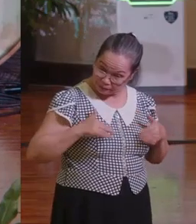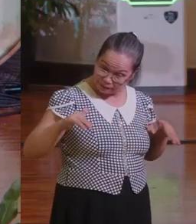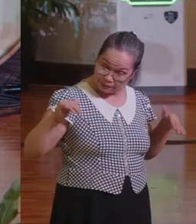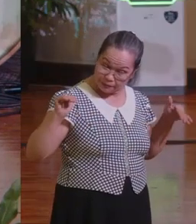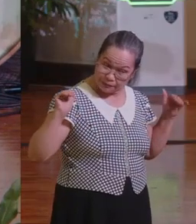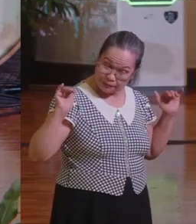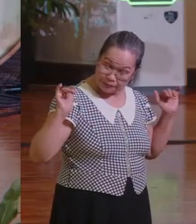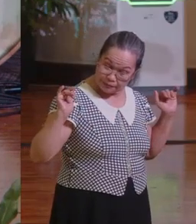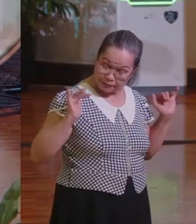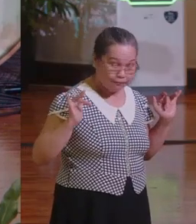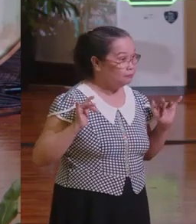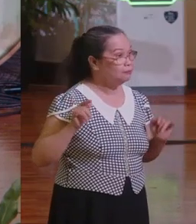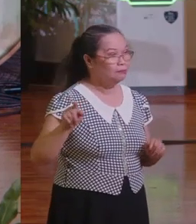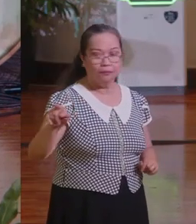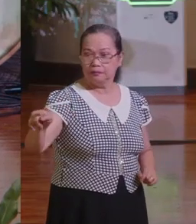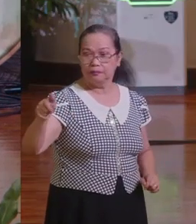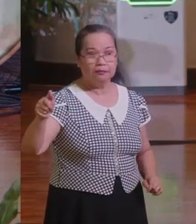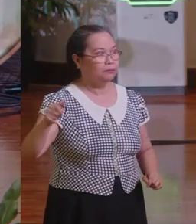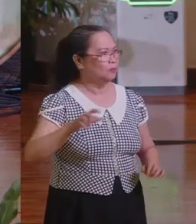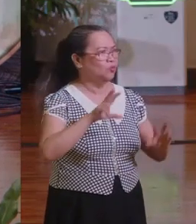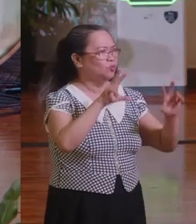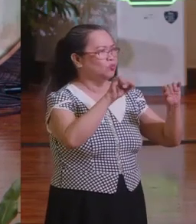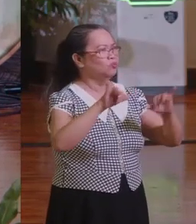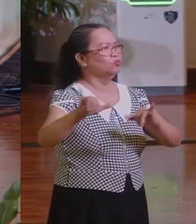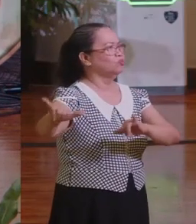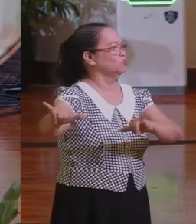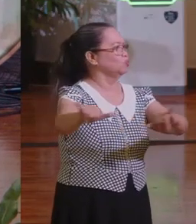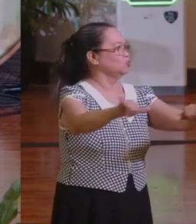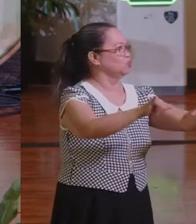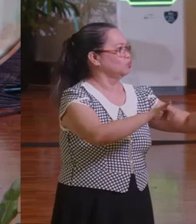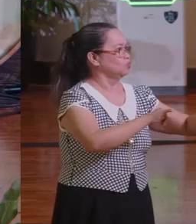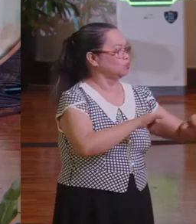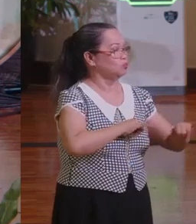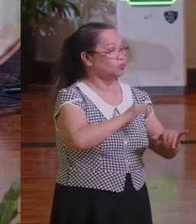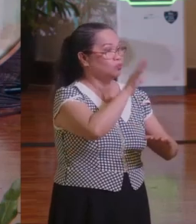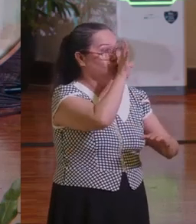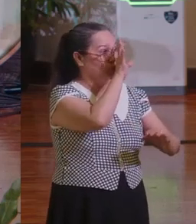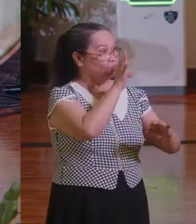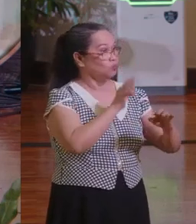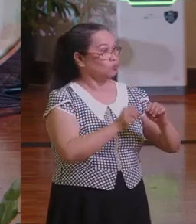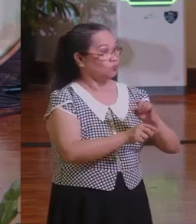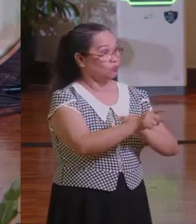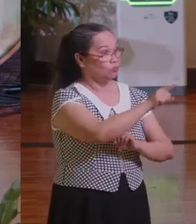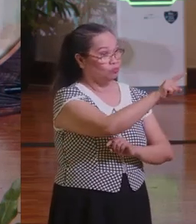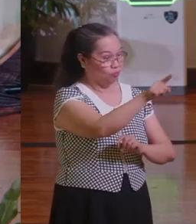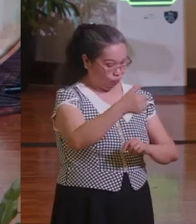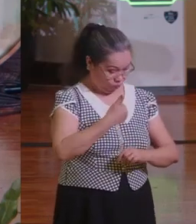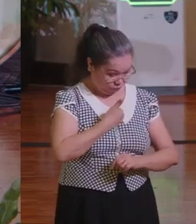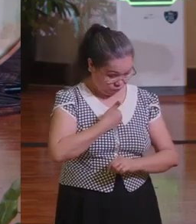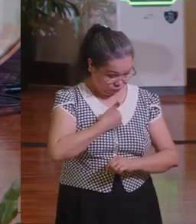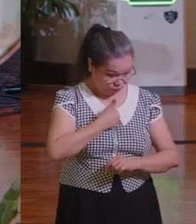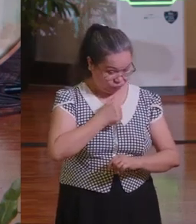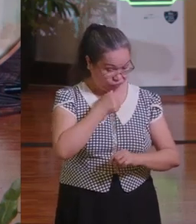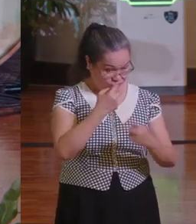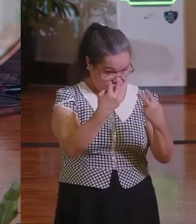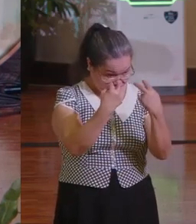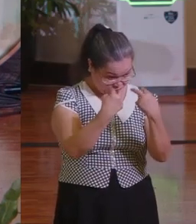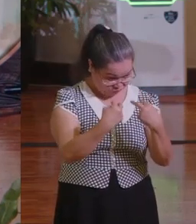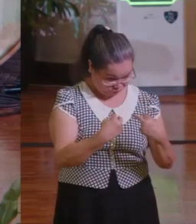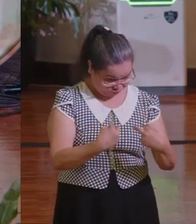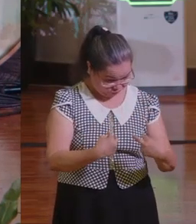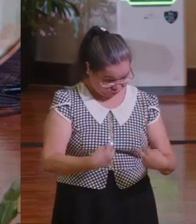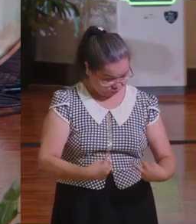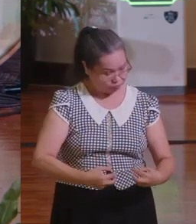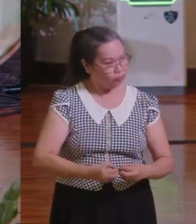ay Kristiyano na. So sober judgment, i-check po natin ang ating sarili na hindi natin tinitignan ang ating sarili